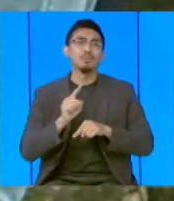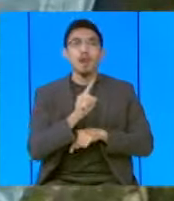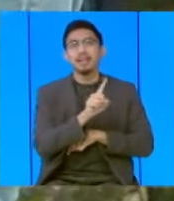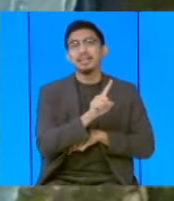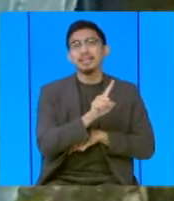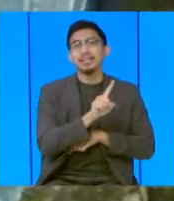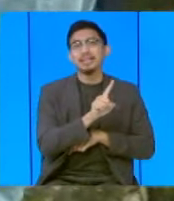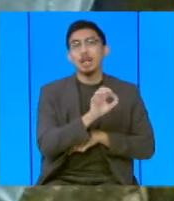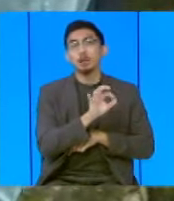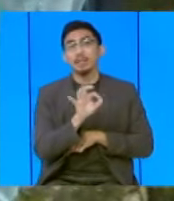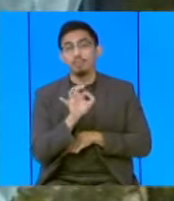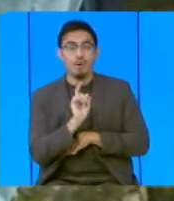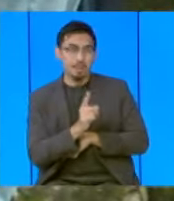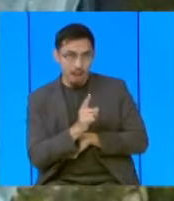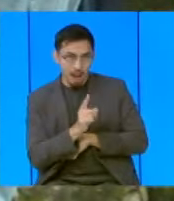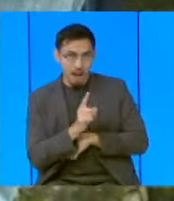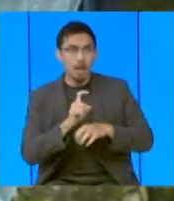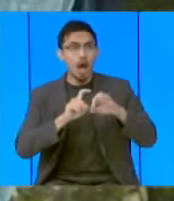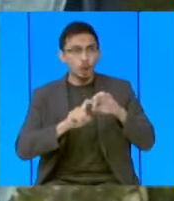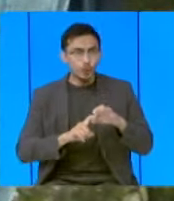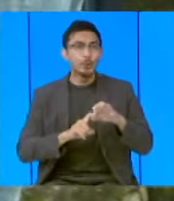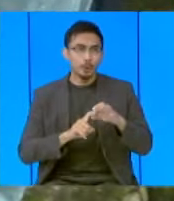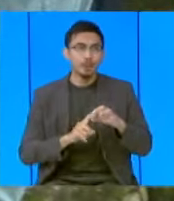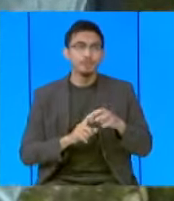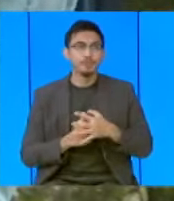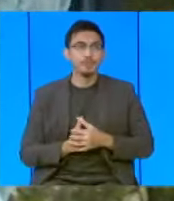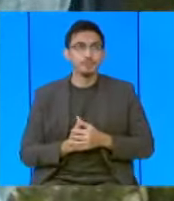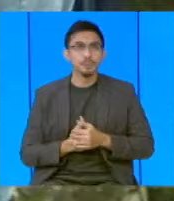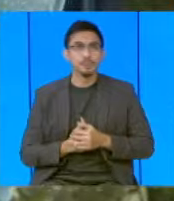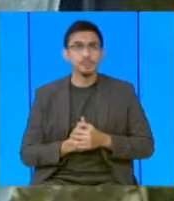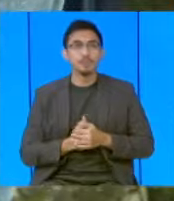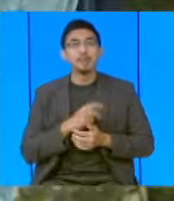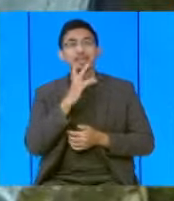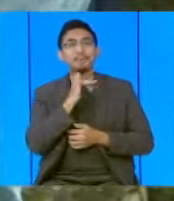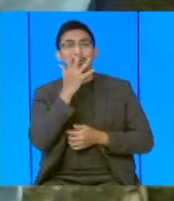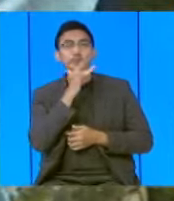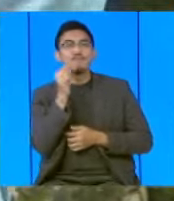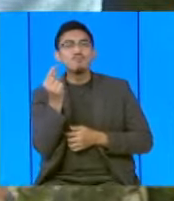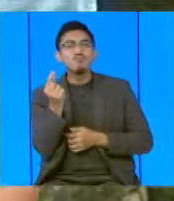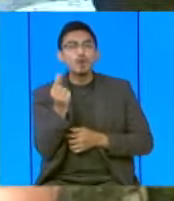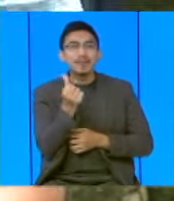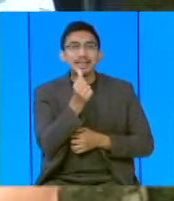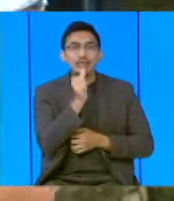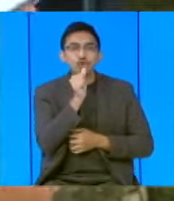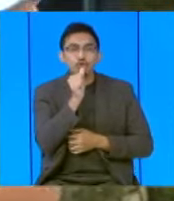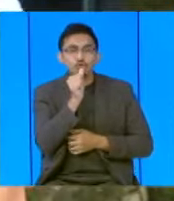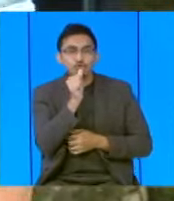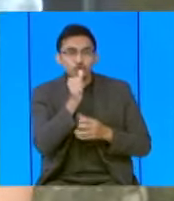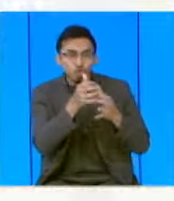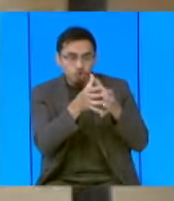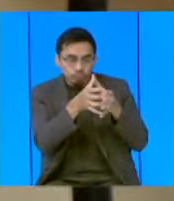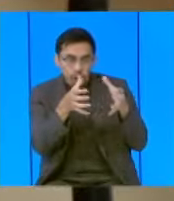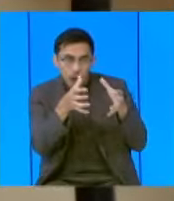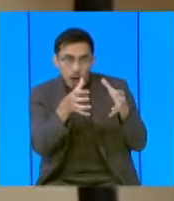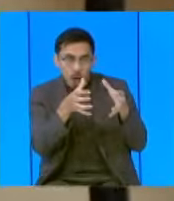ada. Ini cow milk rancu. Kenapa cow milk kayak putihnya putih susu ya? Ini premium, size-nya udah gede, itu 3,5 juta. Dari China.